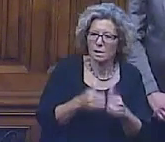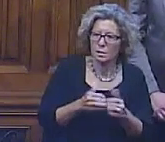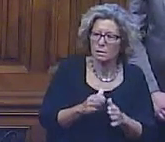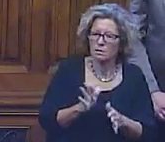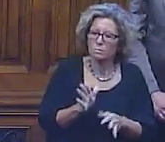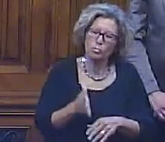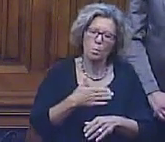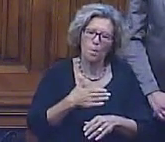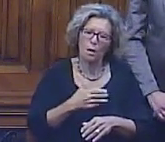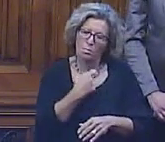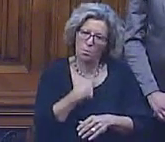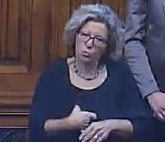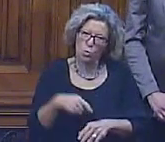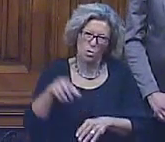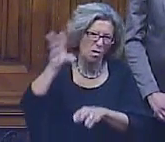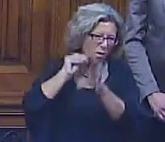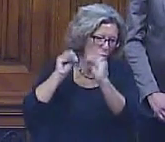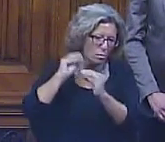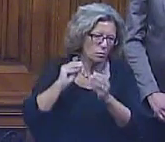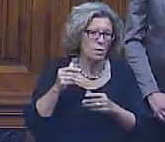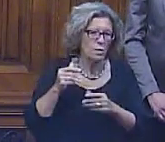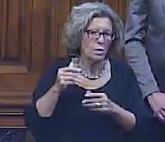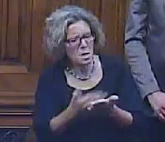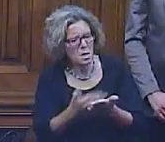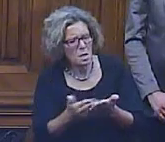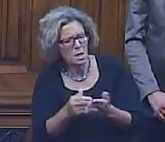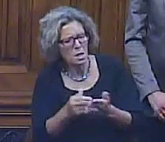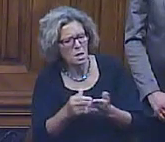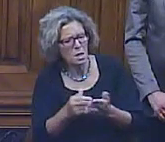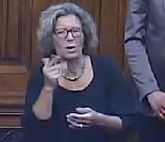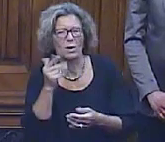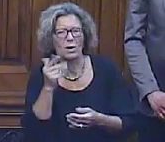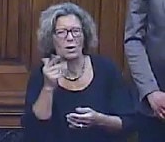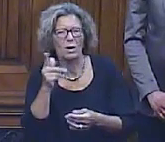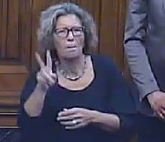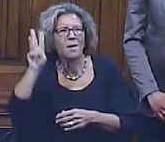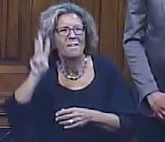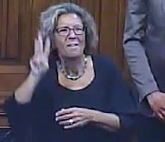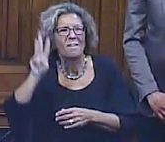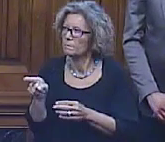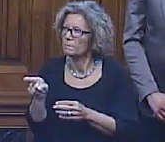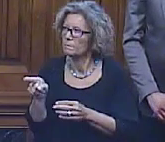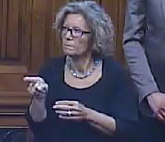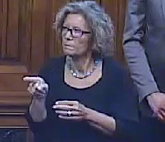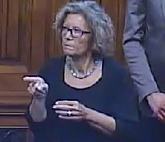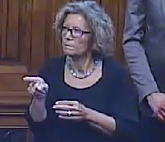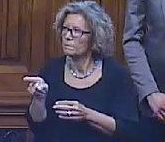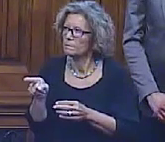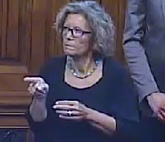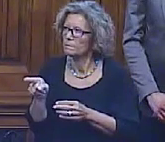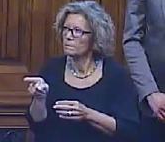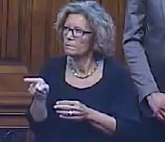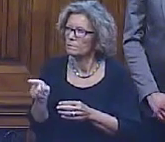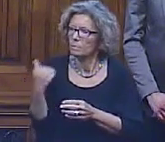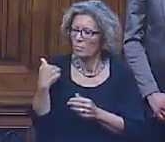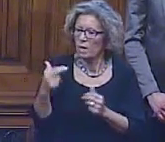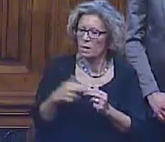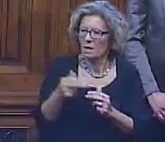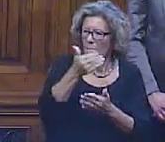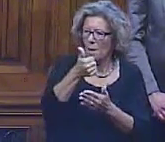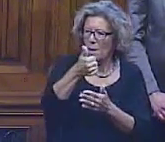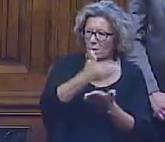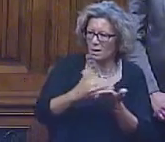persönliche Erfahrung, denn man liest und hört ja so viel über die Zustände am Westbahnhof. Und wir haben jetzt vor knapp